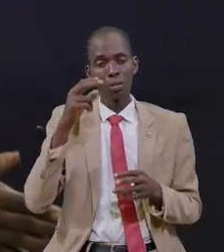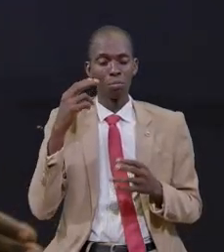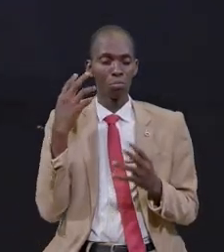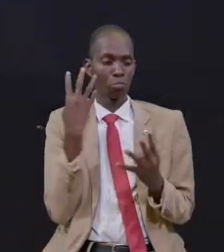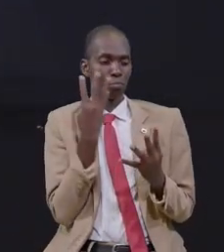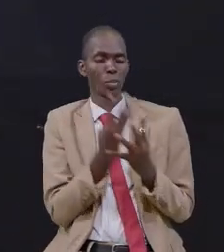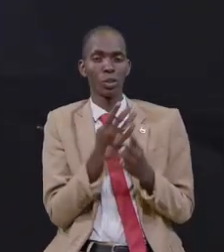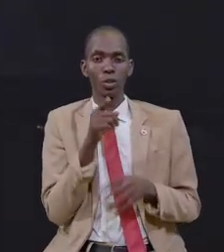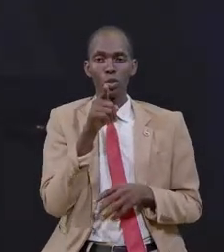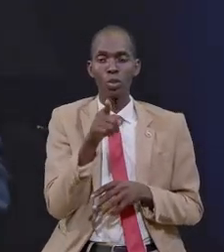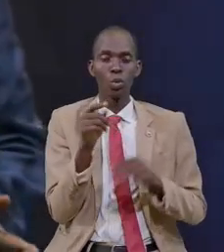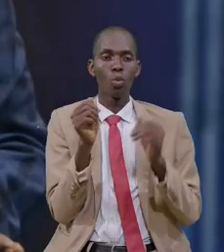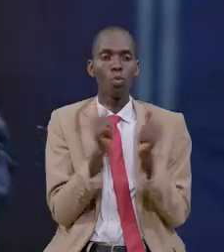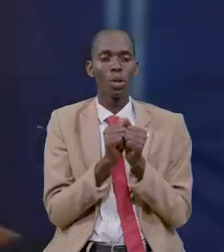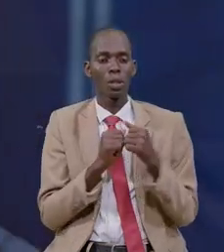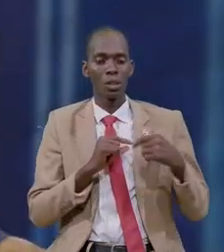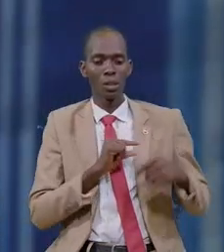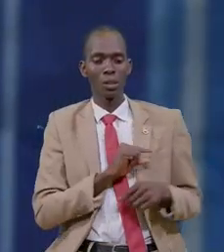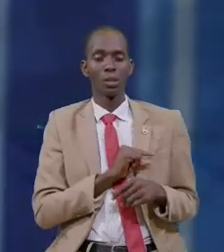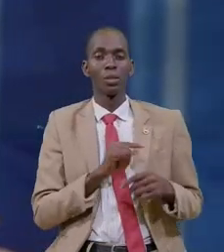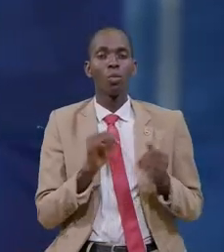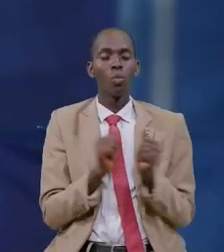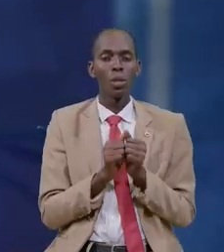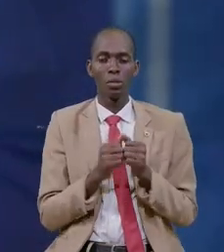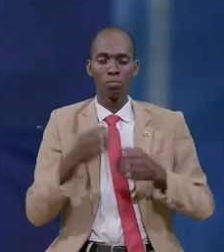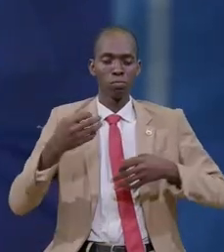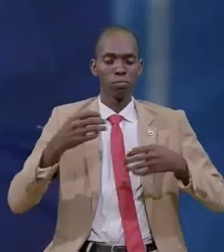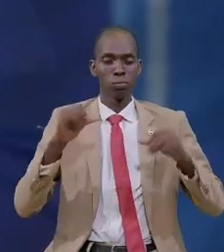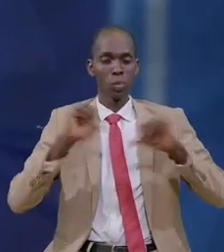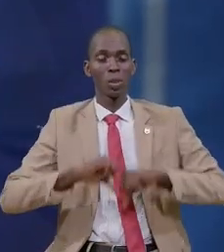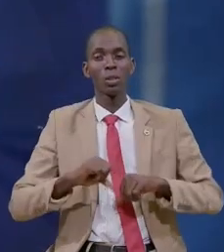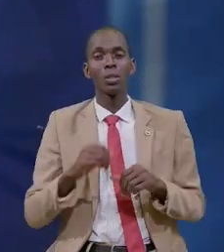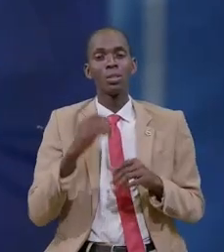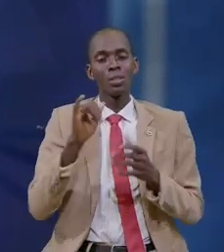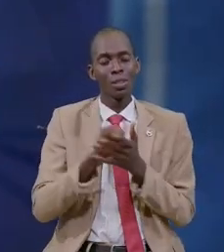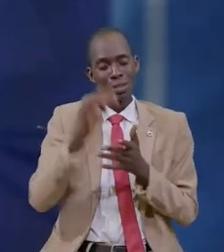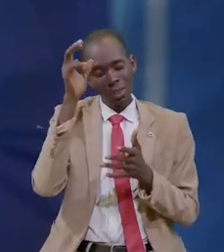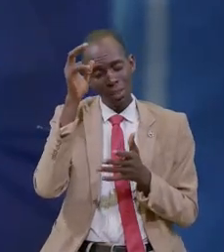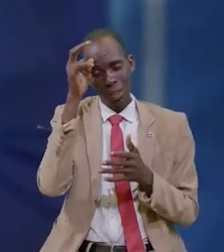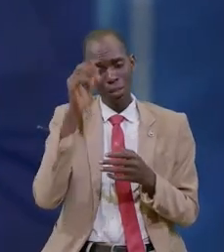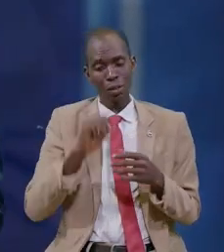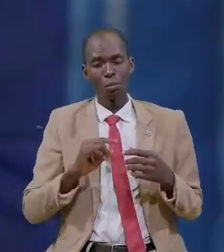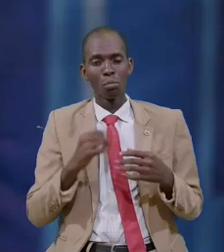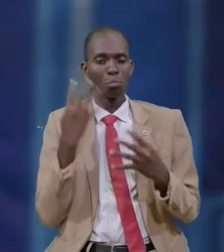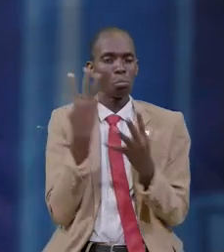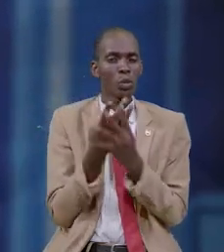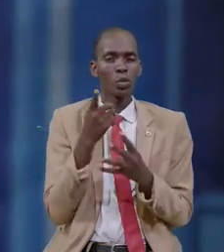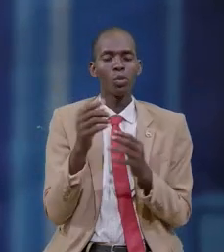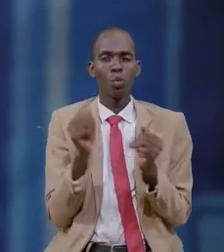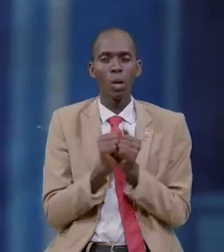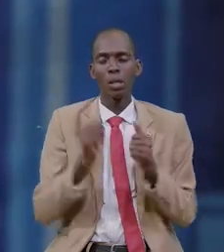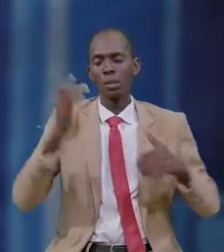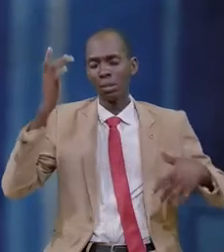Satan t'a emprisonné par la culpabilité, par la condamnation. Satan t'a emprisonné avec